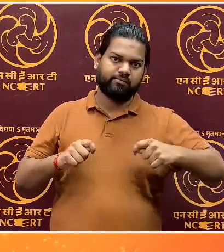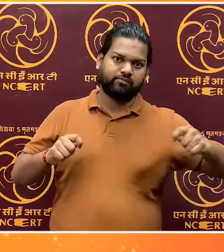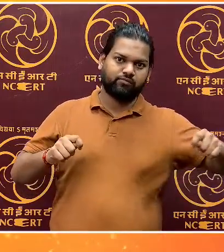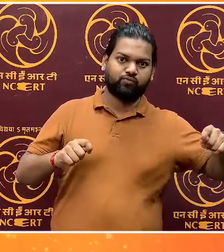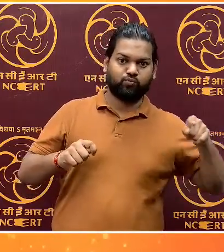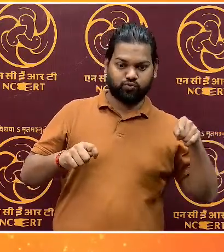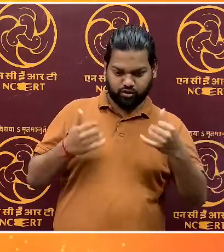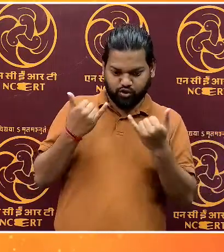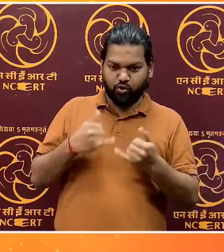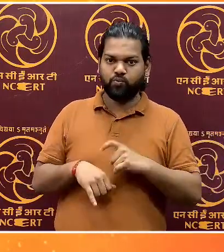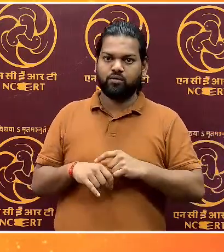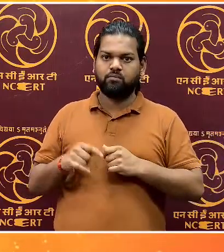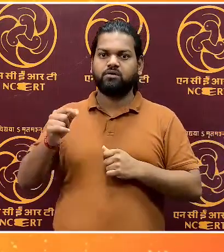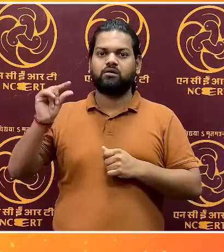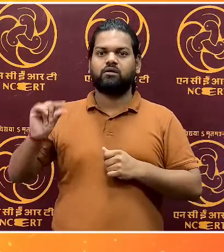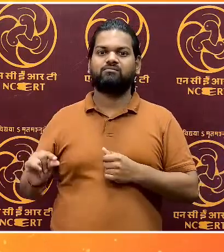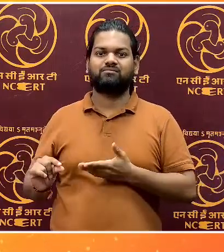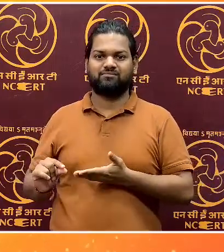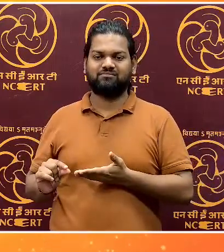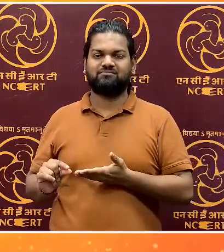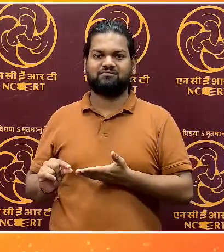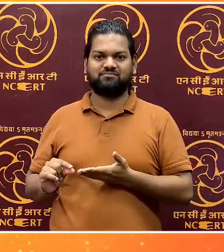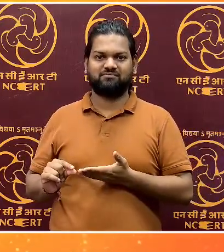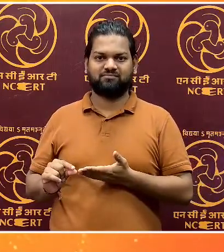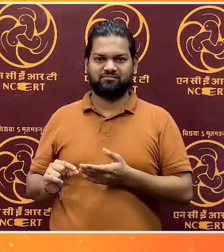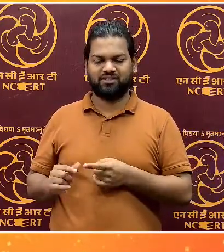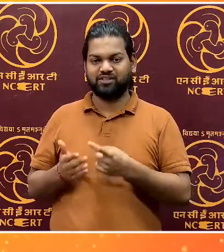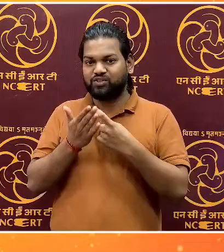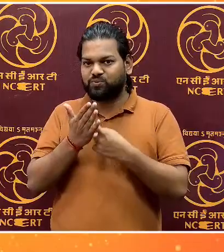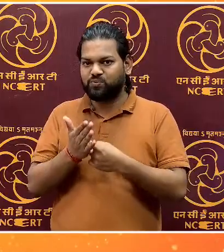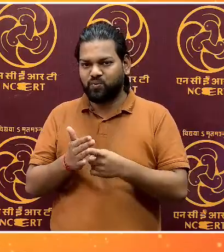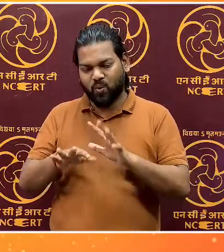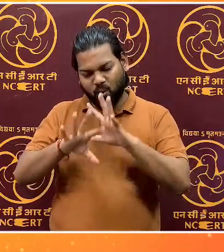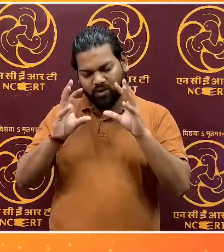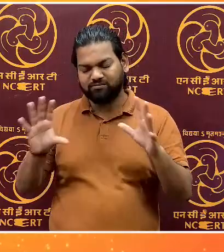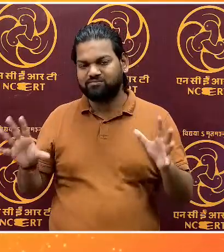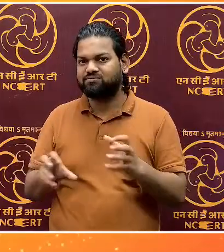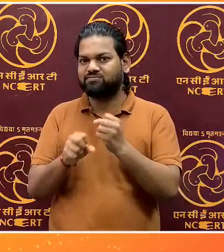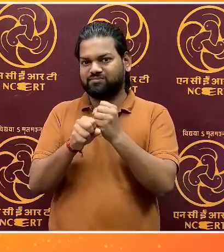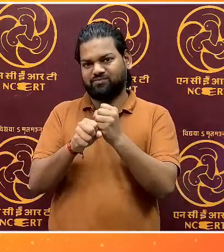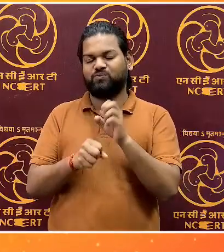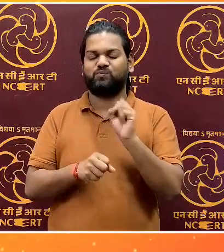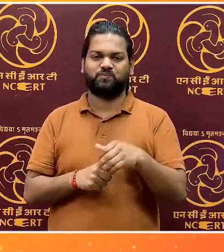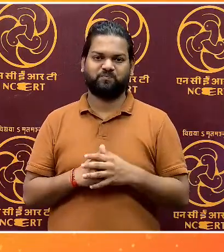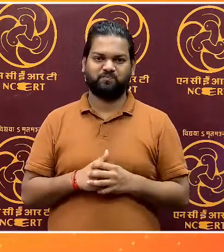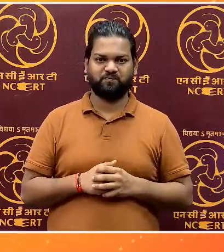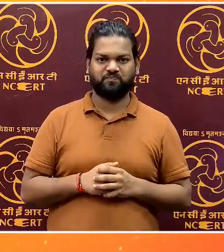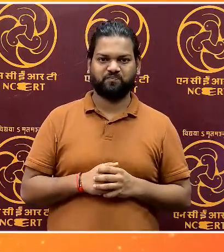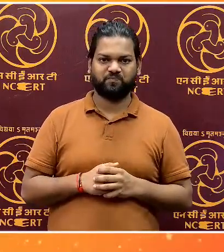आपकी present value होगी. And then, sir, I will request you to conclude this topic. Yeah. Yeah.